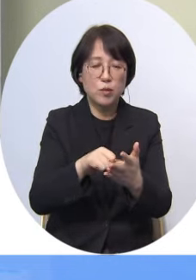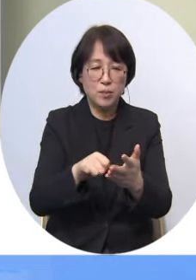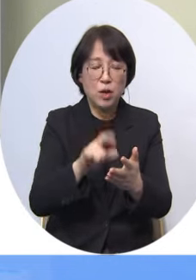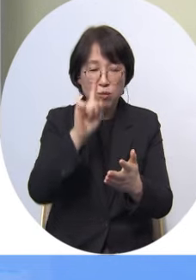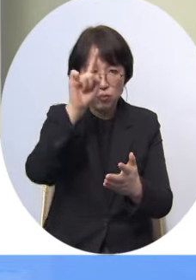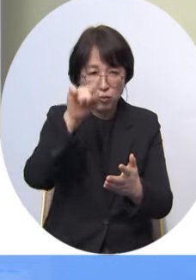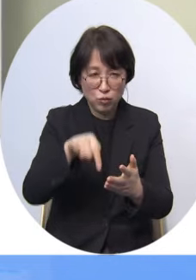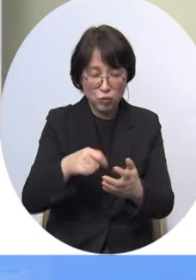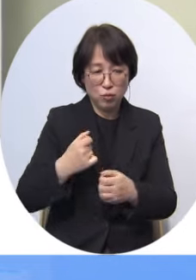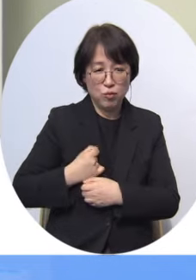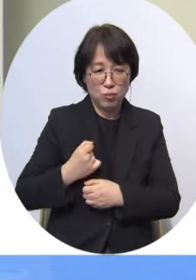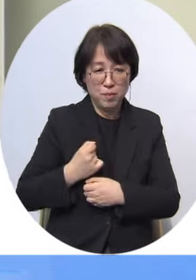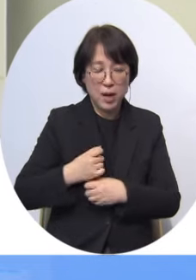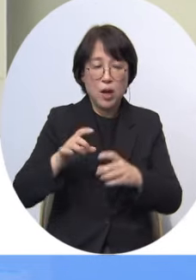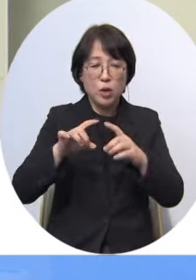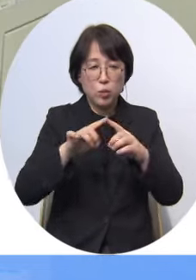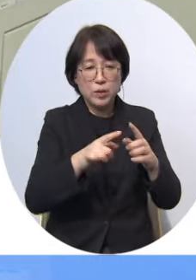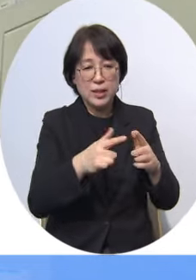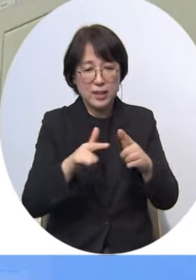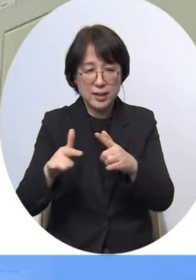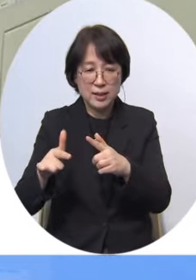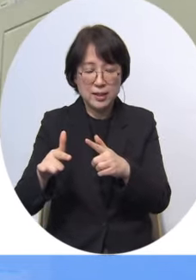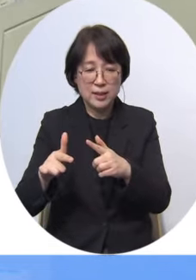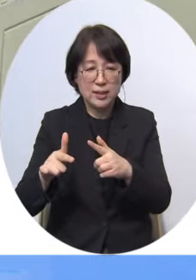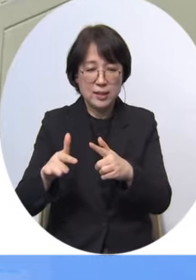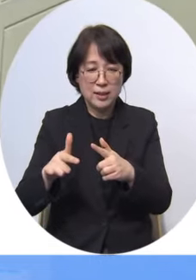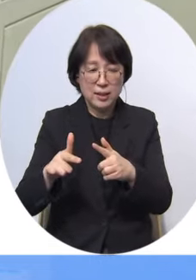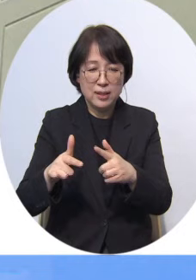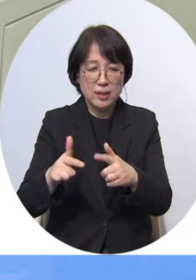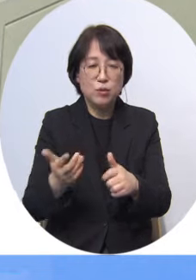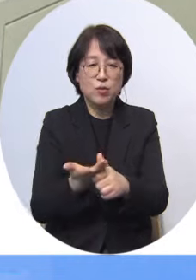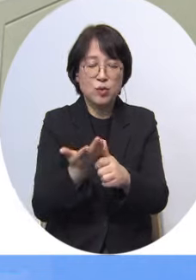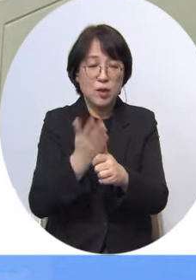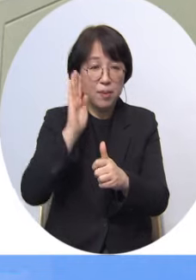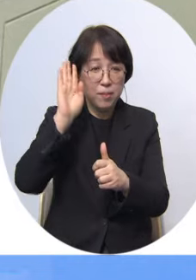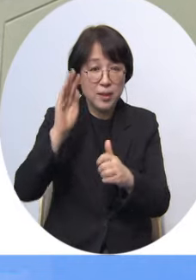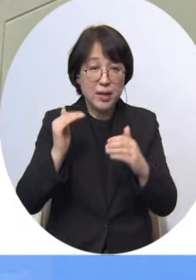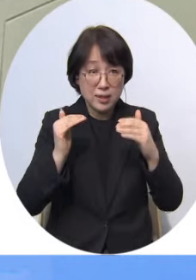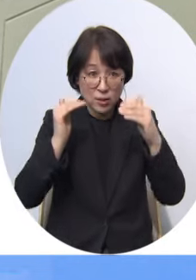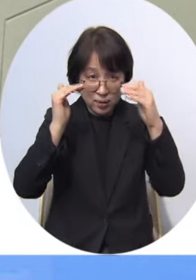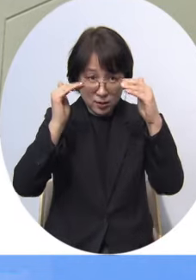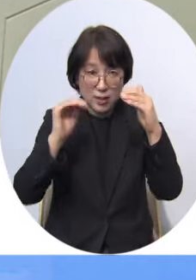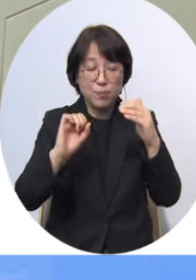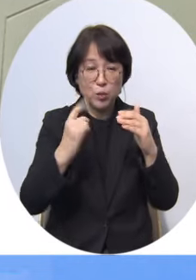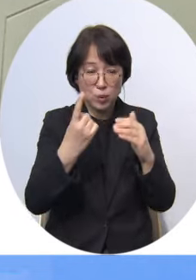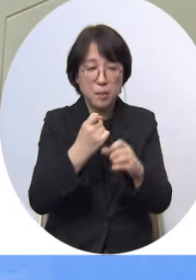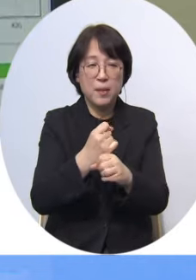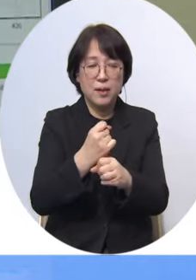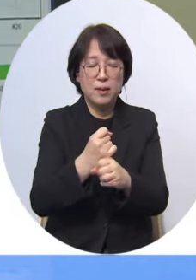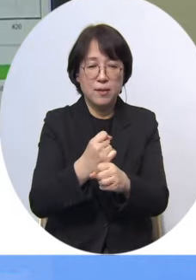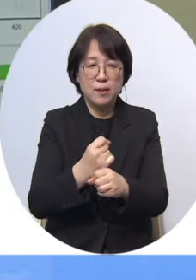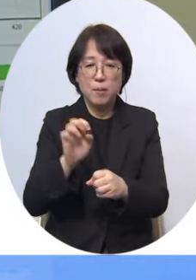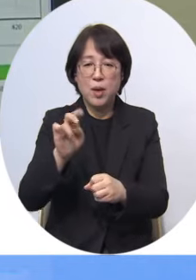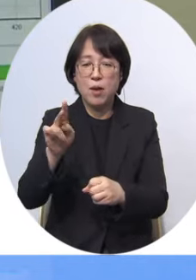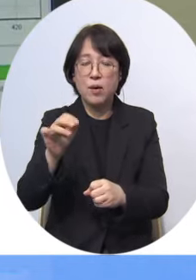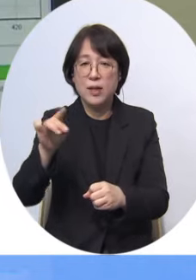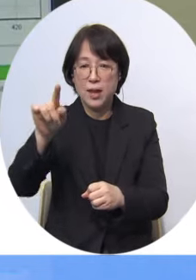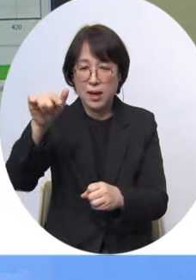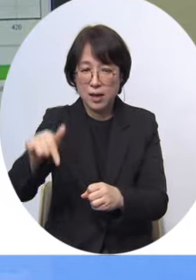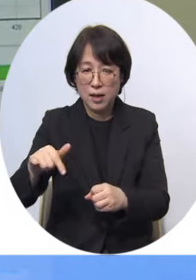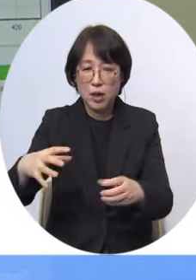국방, 차세대, 통신, 전력, 센서 분야를 육성해서 미래의 성장 동력을 창출합니다. 또한 평택에는